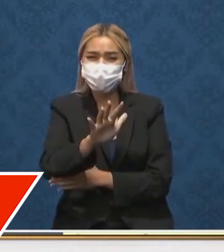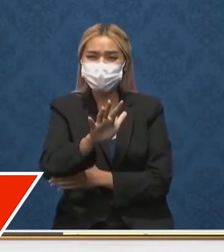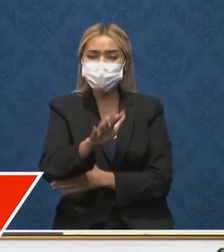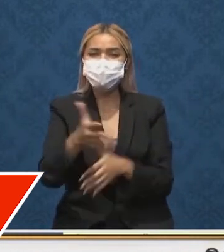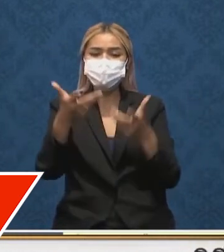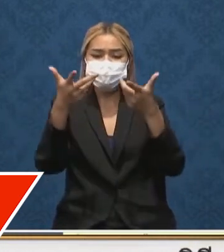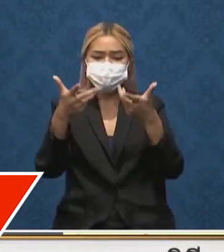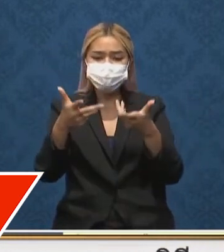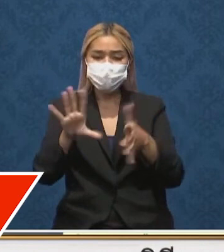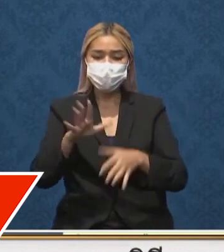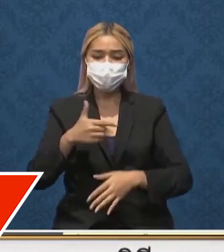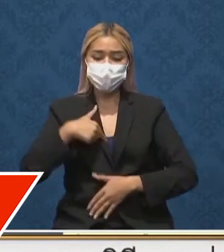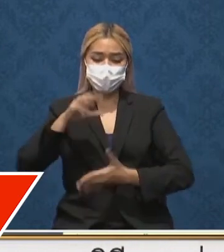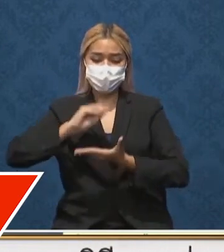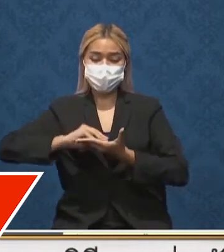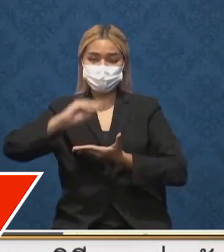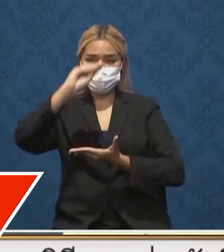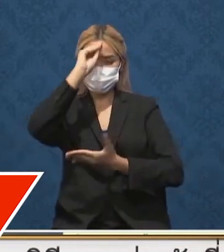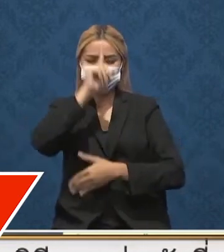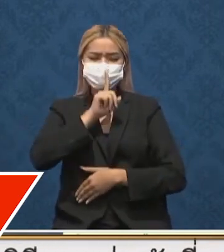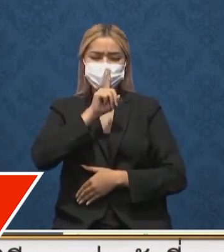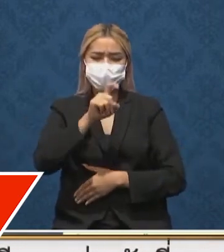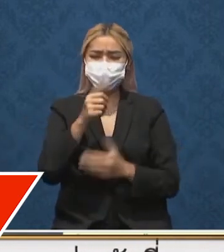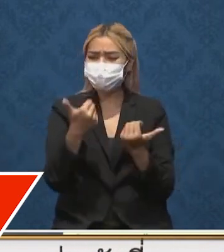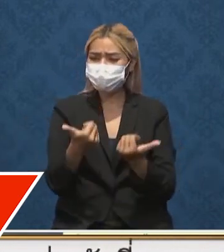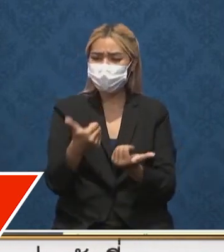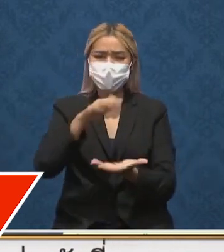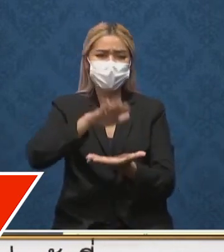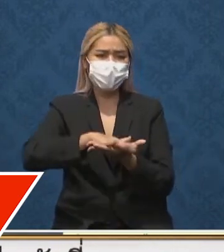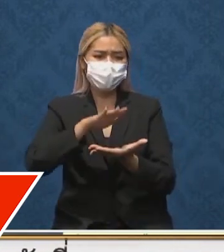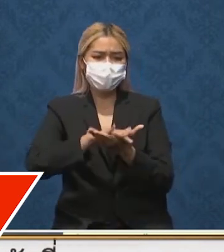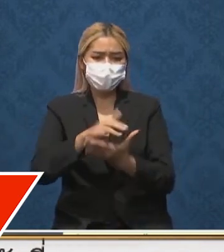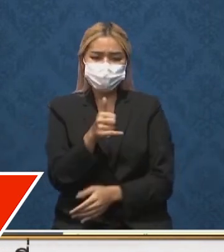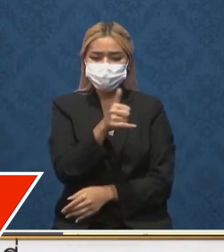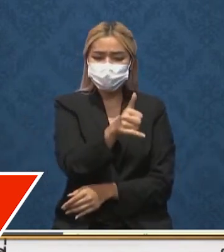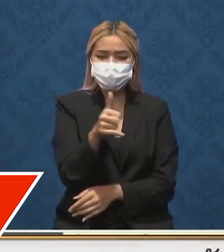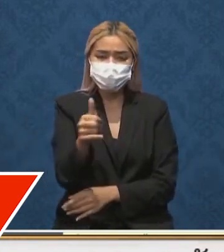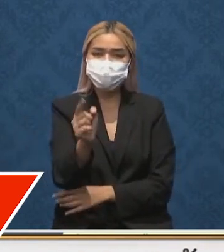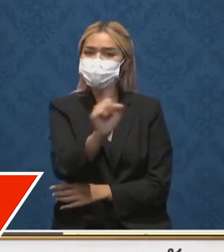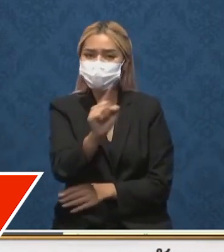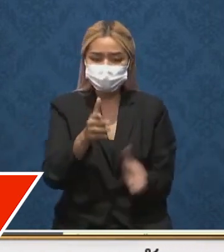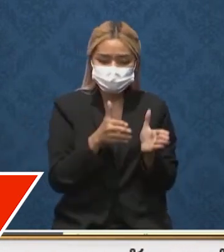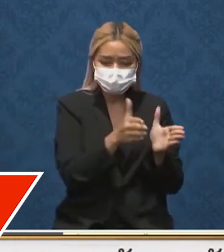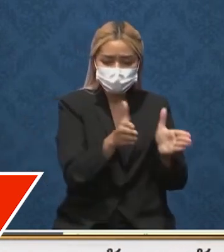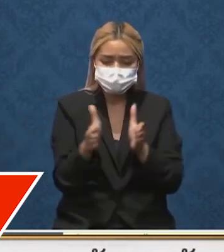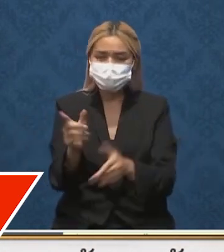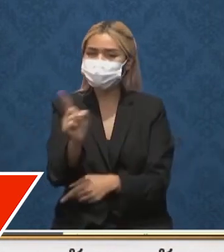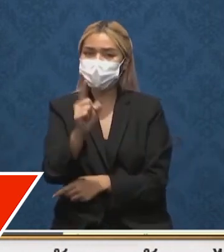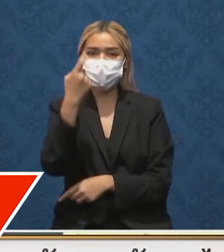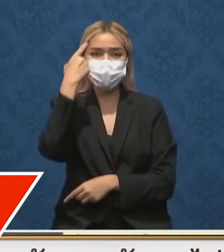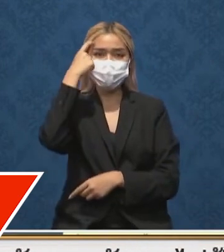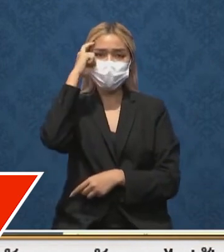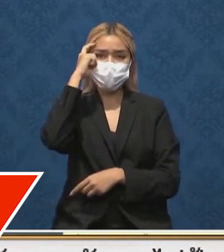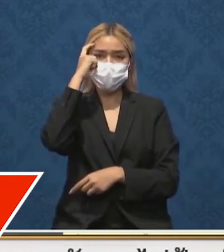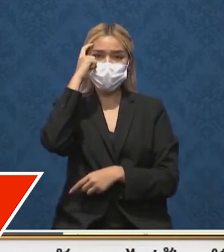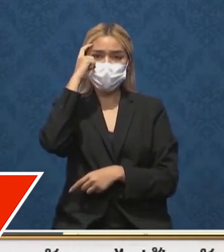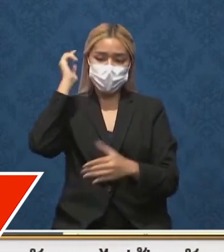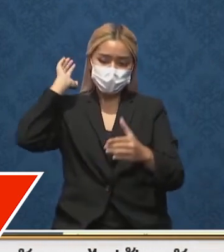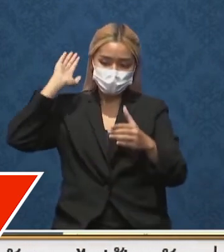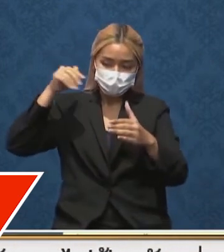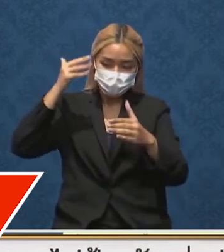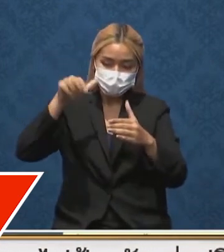โรงเรียนของหนูไปทางไหนนี่วันนี้มันก็ยังเป็นปัญหาอยู่จนถึง